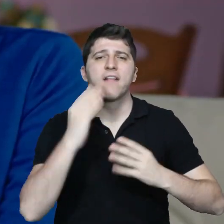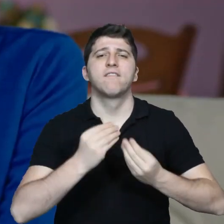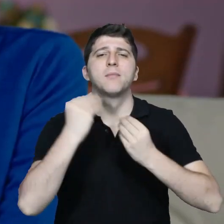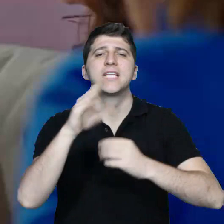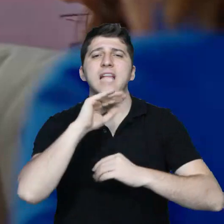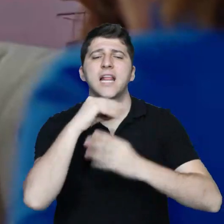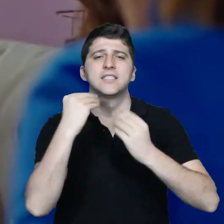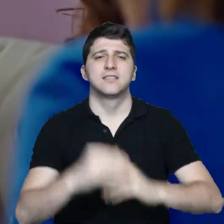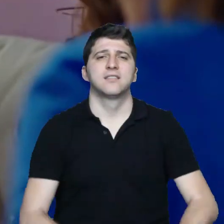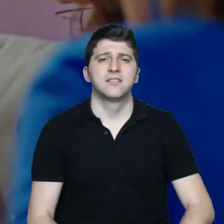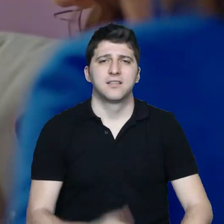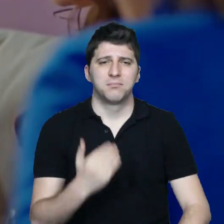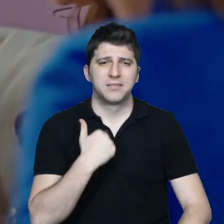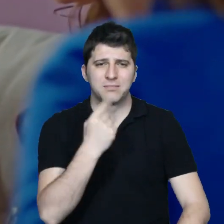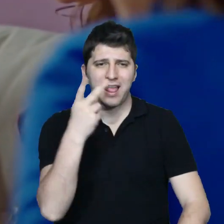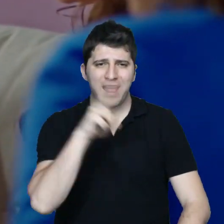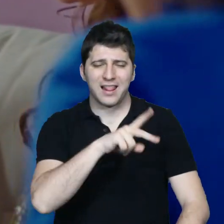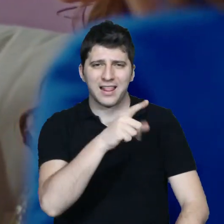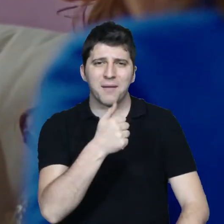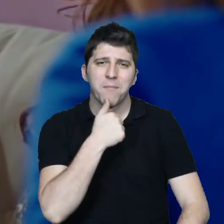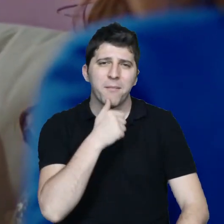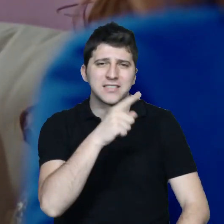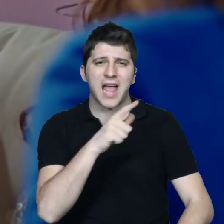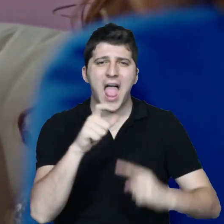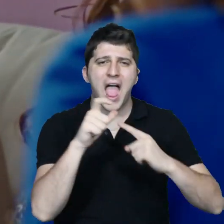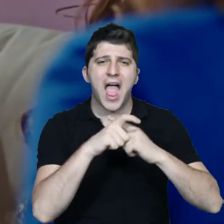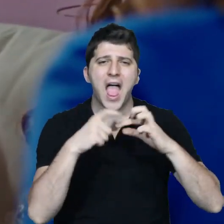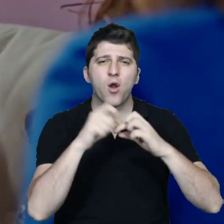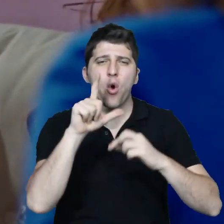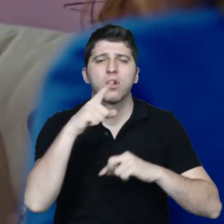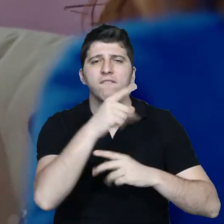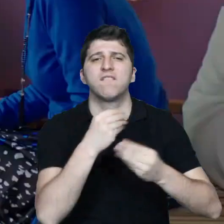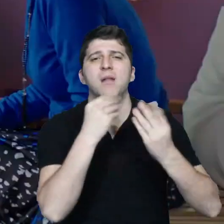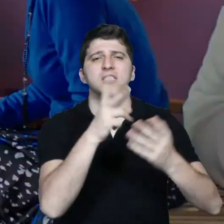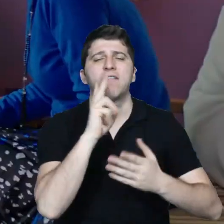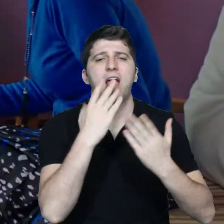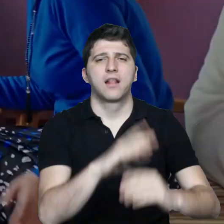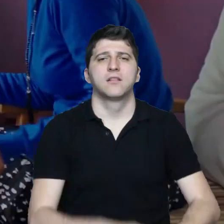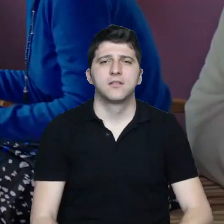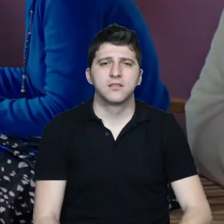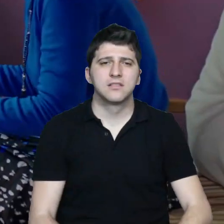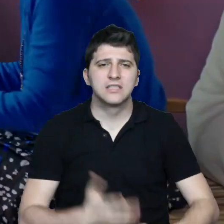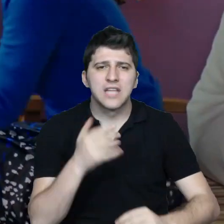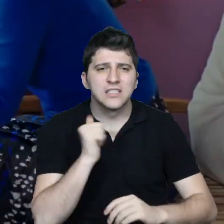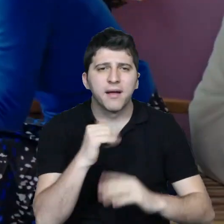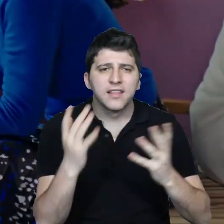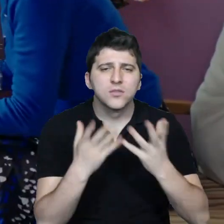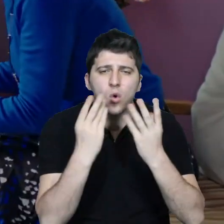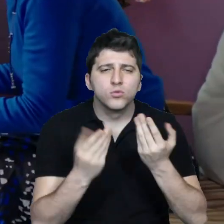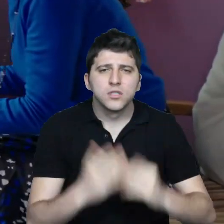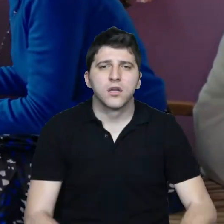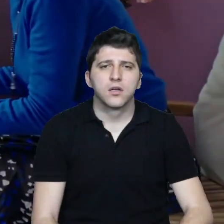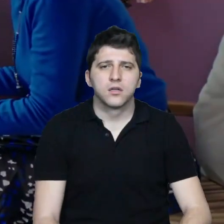vermişler dedesine. Hani bizim bu rahmetli bey yeni babası var ya, Erol Ejder. Ona vermişler. Ne zaman, nasıl olmuş